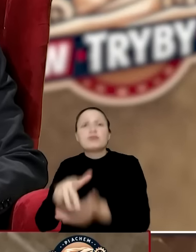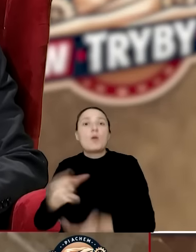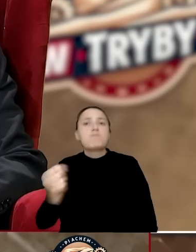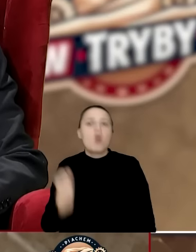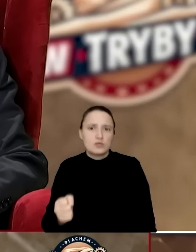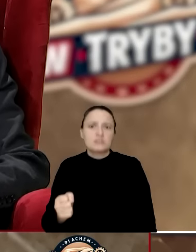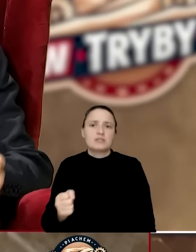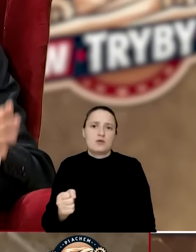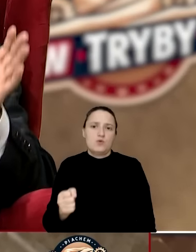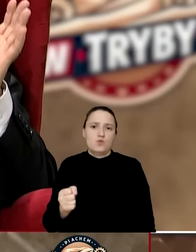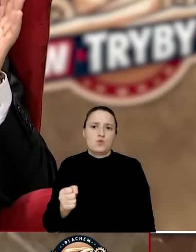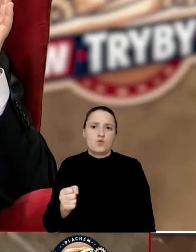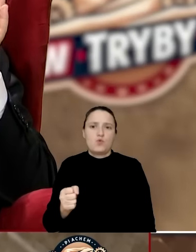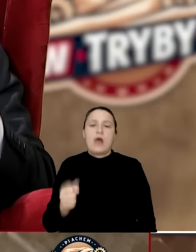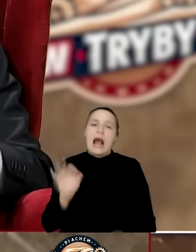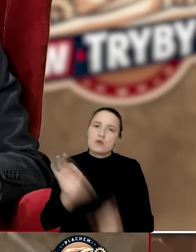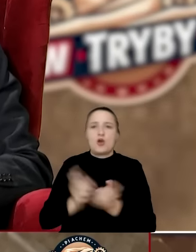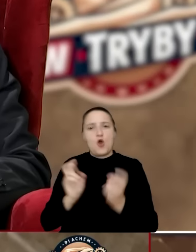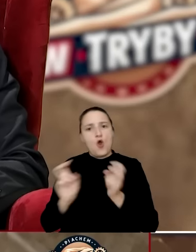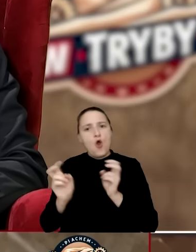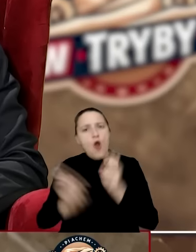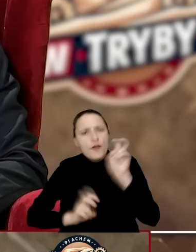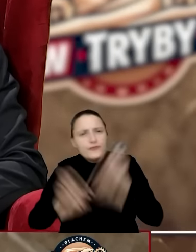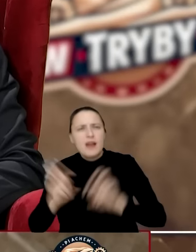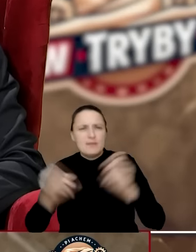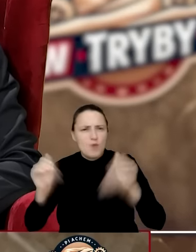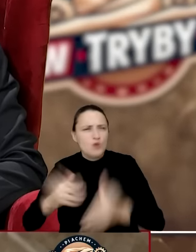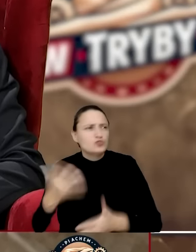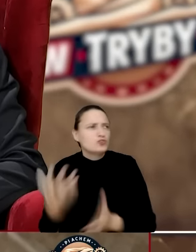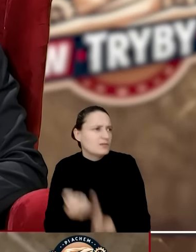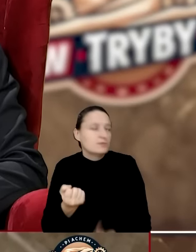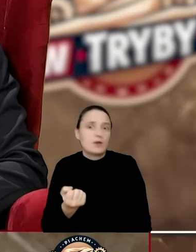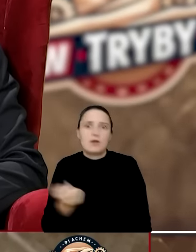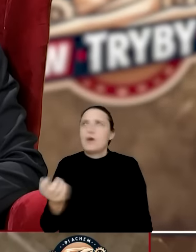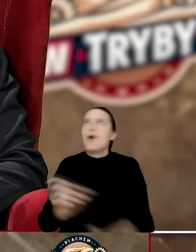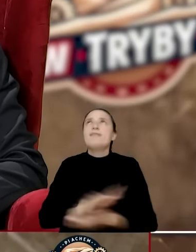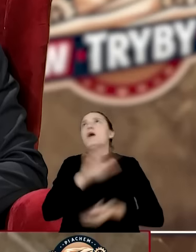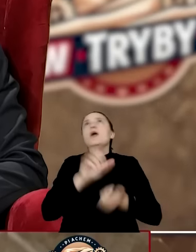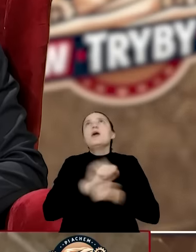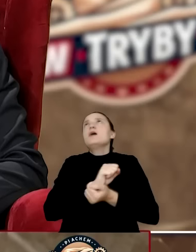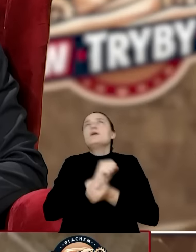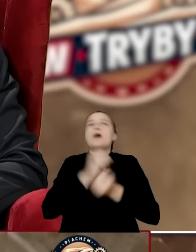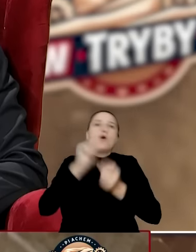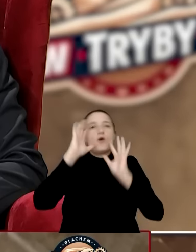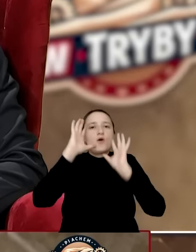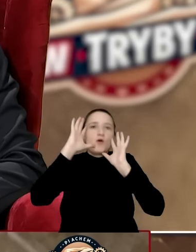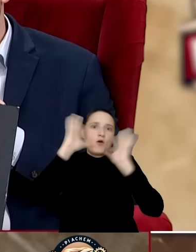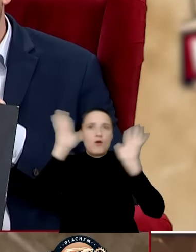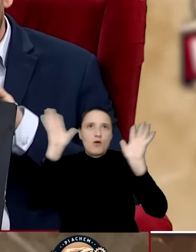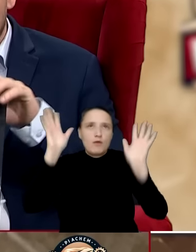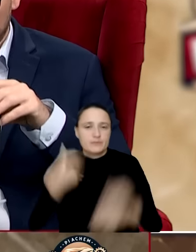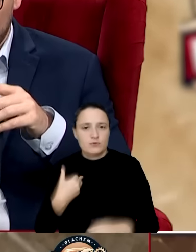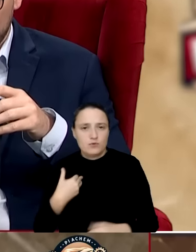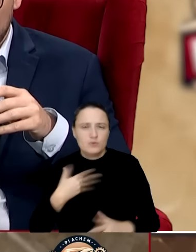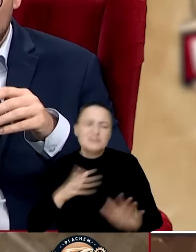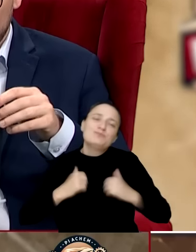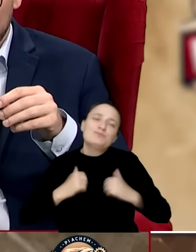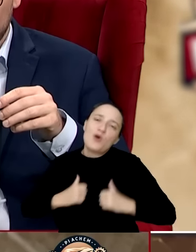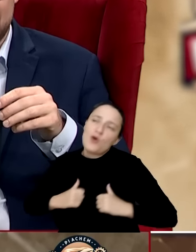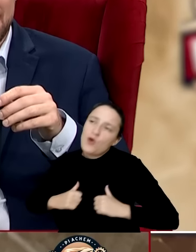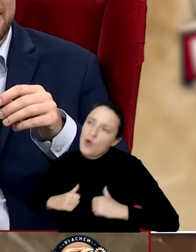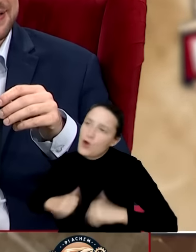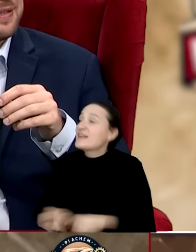tam hotel i po prostu afera pod niebiosa, więc no, Spokojnie, tak samo było z samolotami,